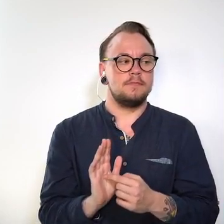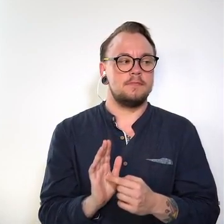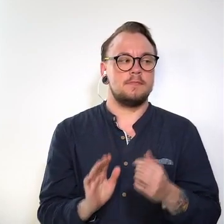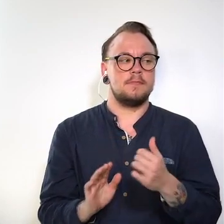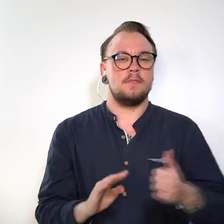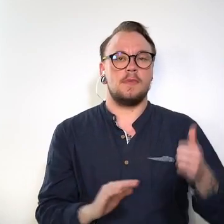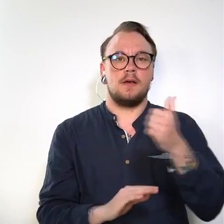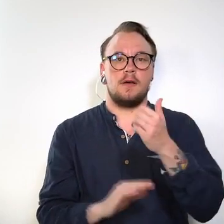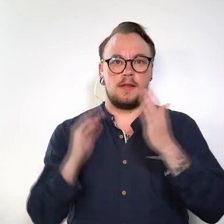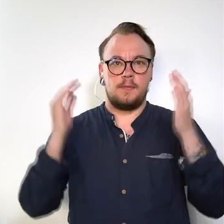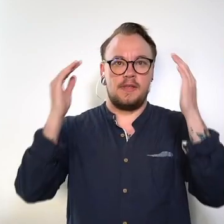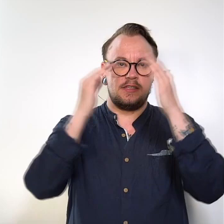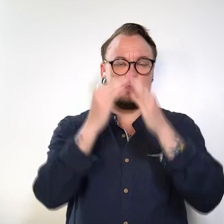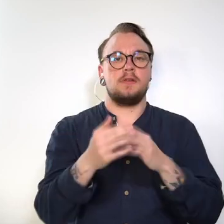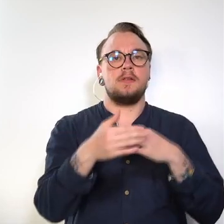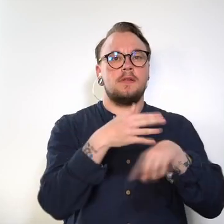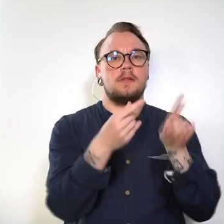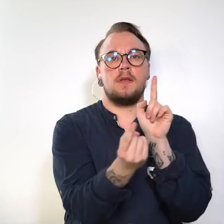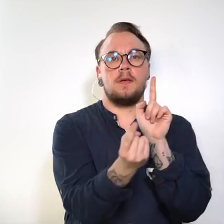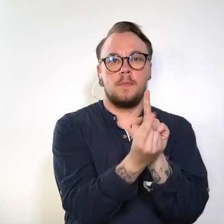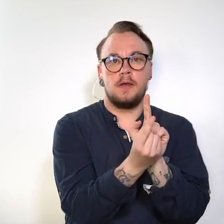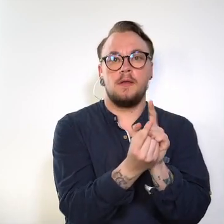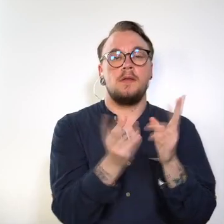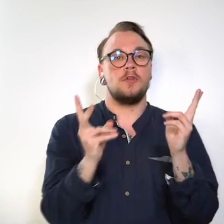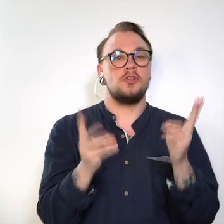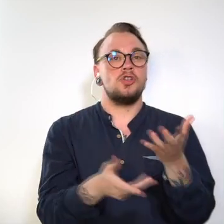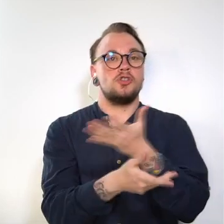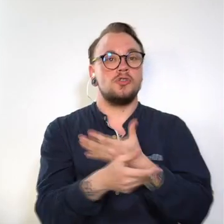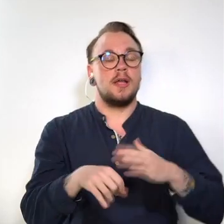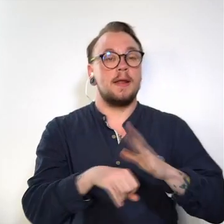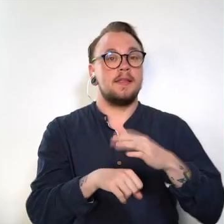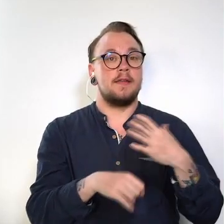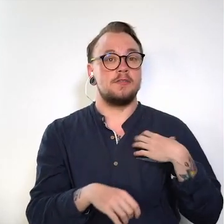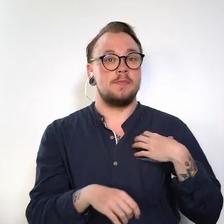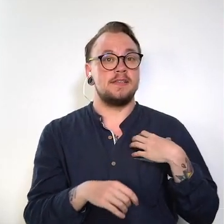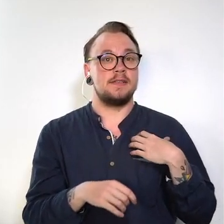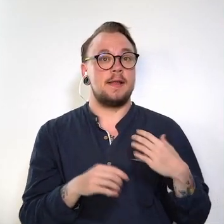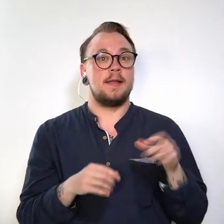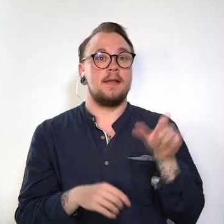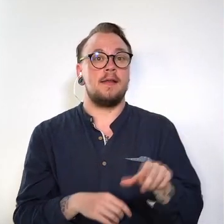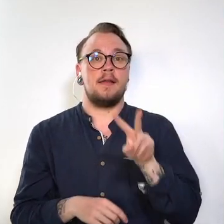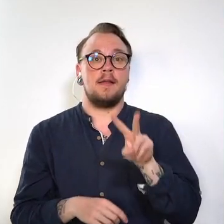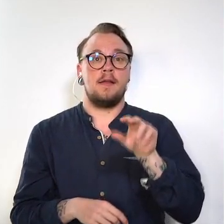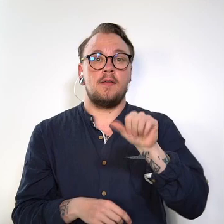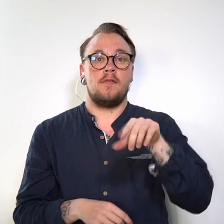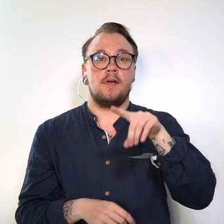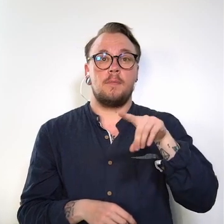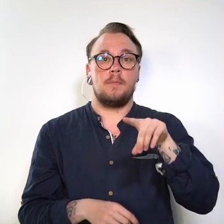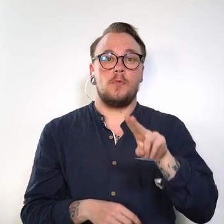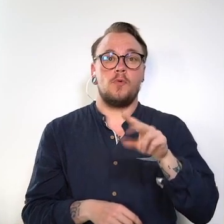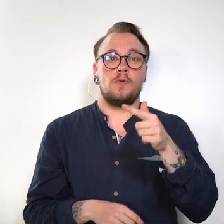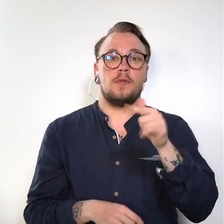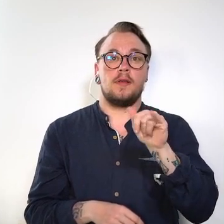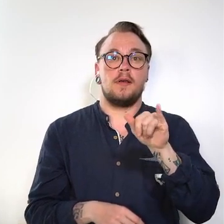Sosiaali- ja terveysministeri Vappu Taipale oli aivan upea apu. Ja myöhemmin Kuusoski Vigatmaa oli seuraava. Käytiin siellä